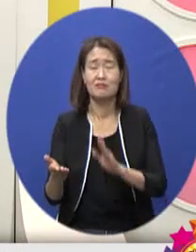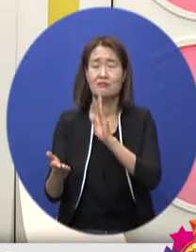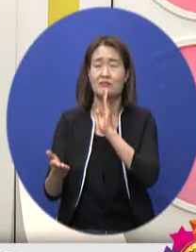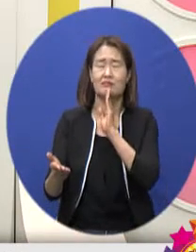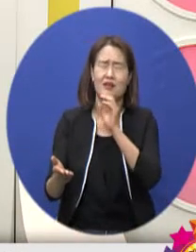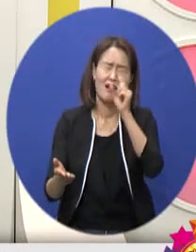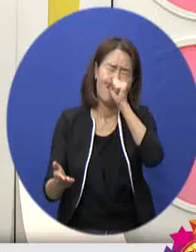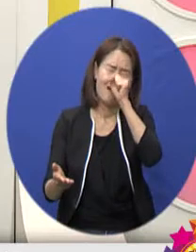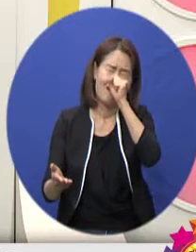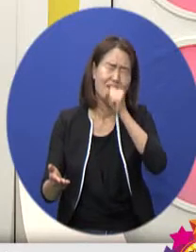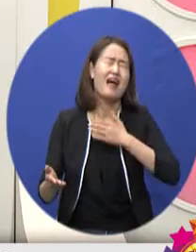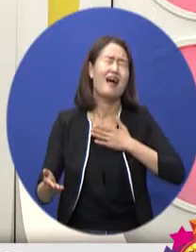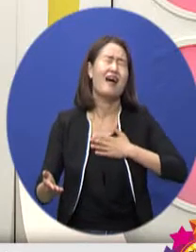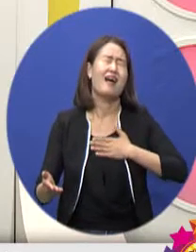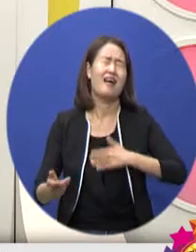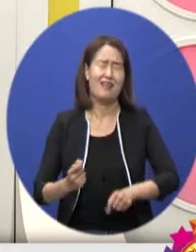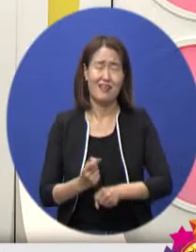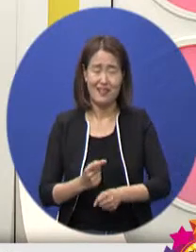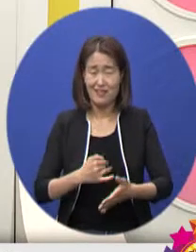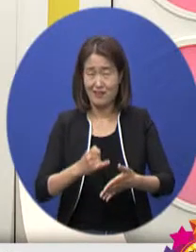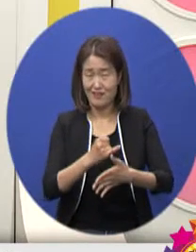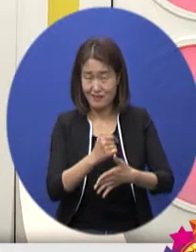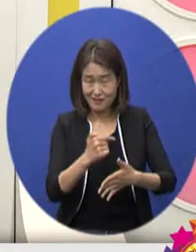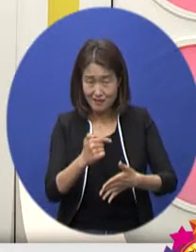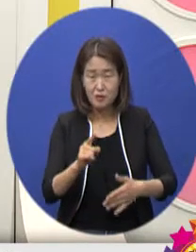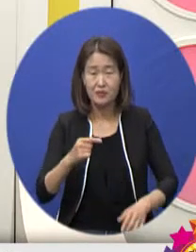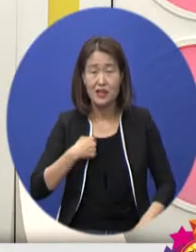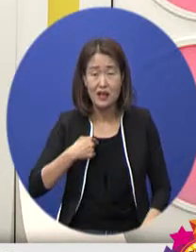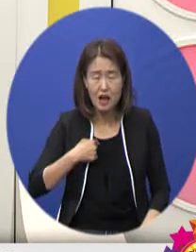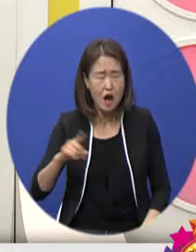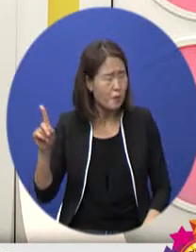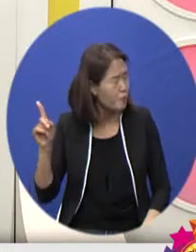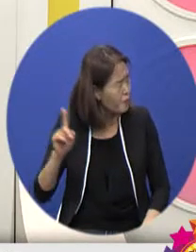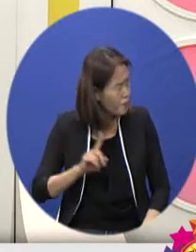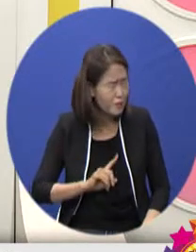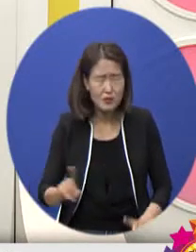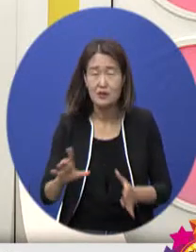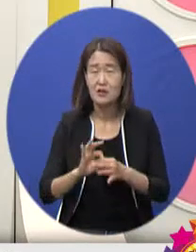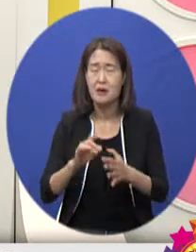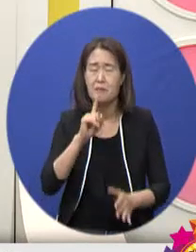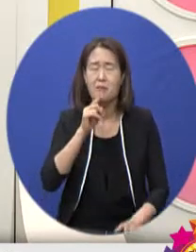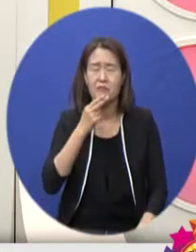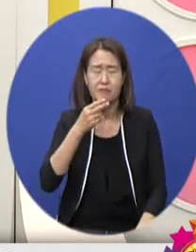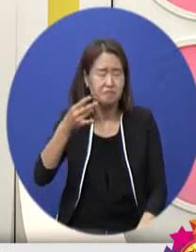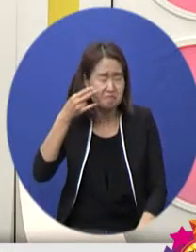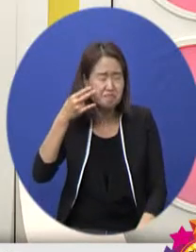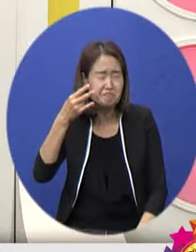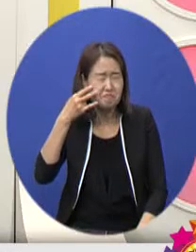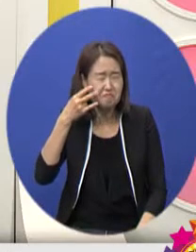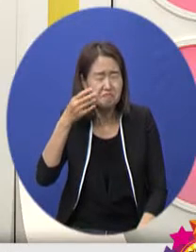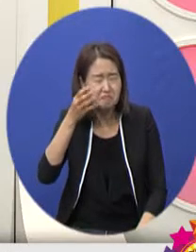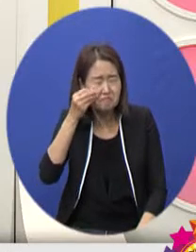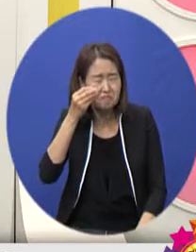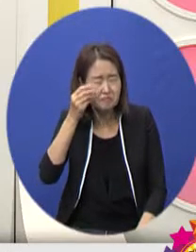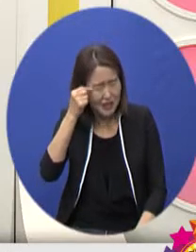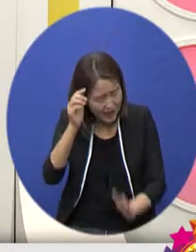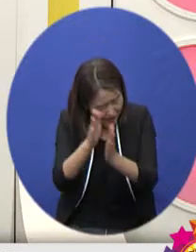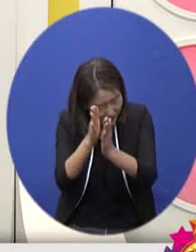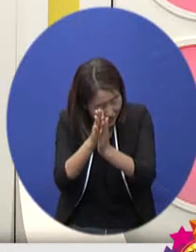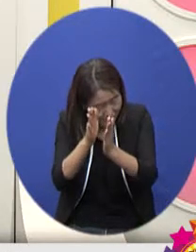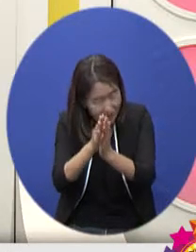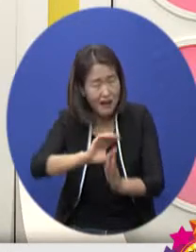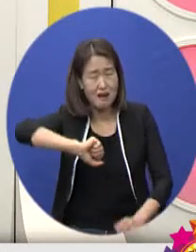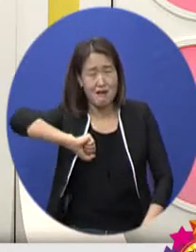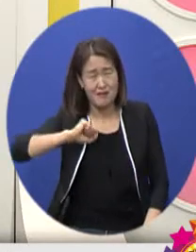너무 착하다는 거 알아. 언니가 누나가 뭐를 하던 군말 없이 네 알았어요. 언니가 알아서 해요.